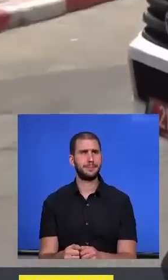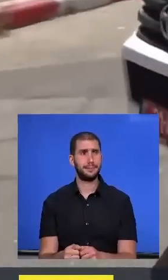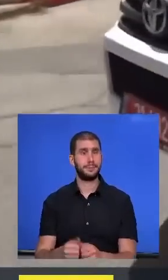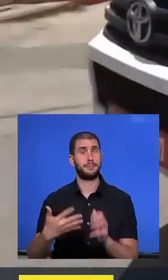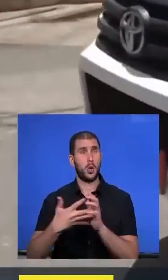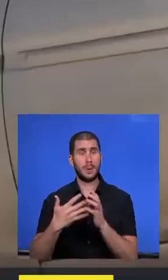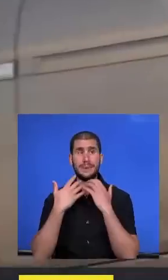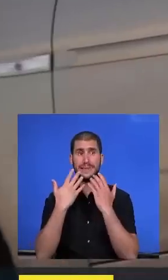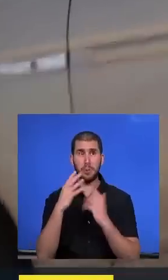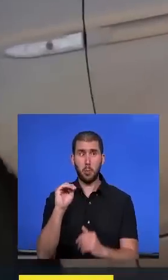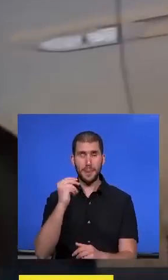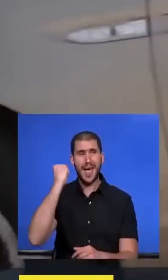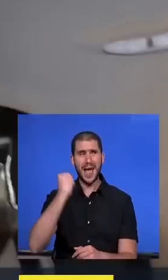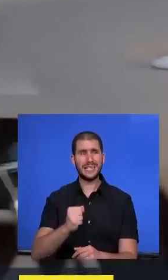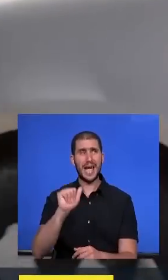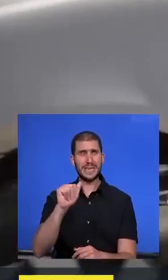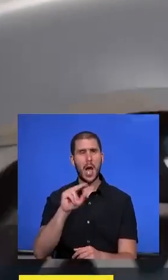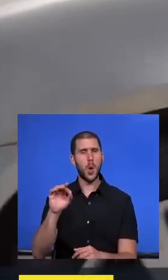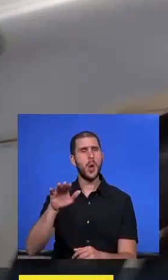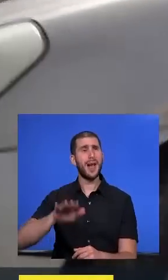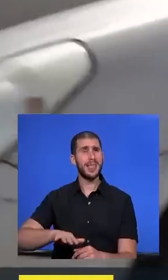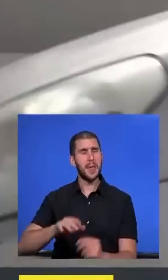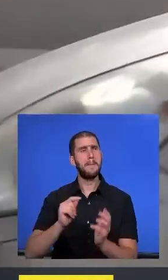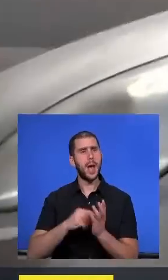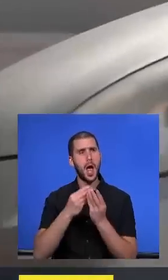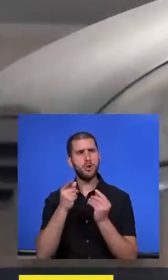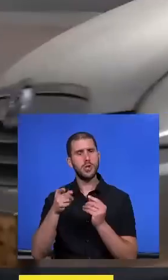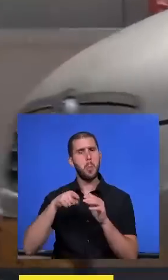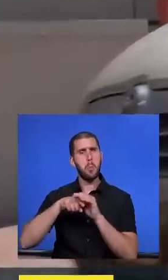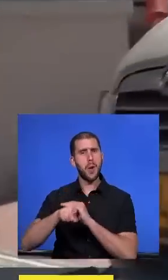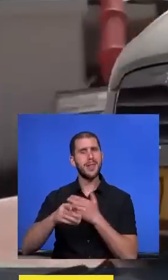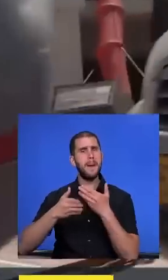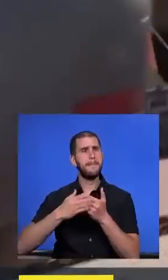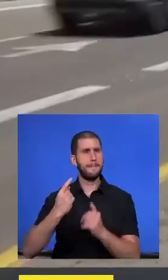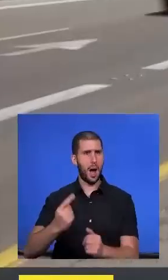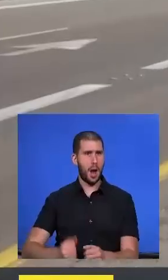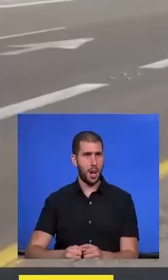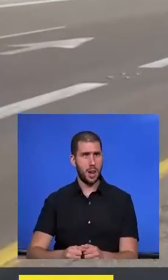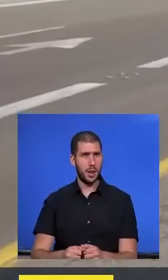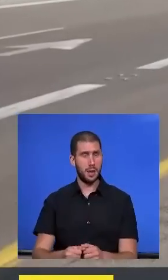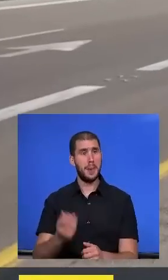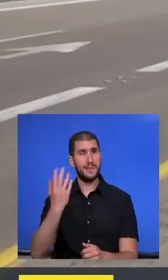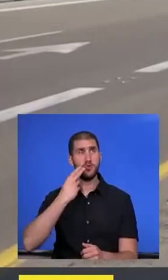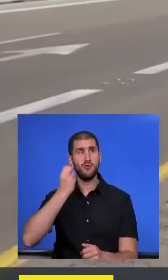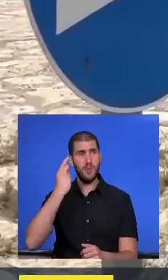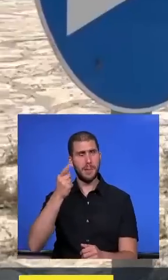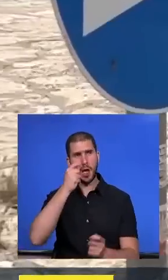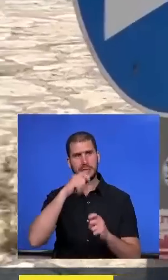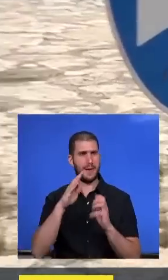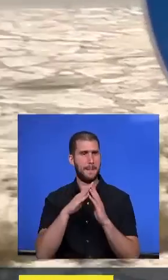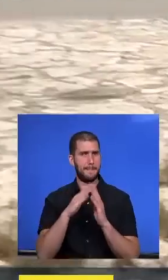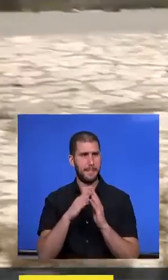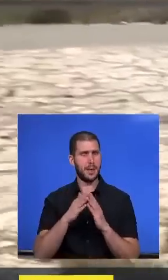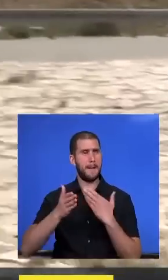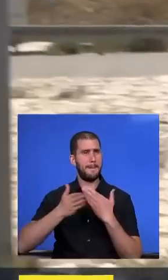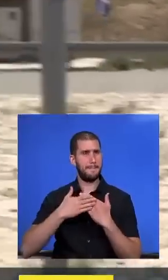לחוקרים סיפר מוחמד שרצח את אזהר, אחותו הקטנה, כי חשד שהיא בוגדת בבעלה. לפני כשבועיים היא עזבה את ביתה,